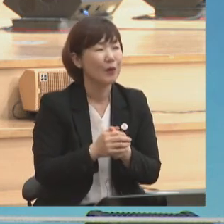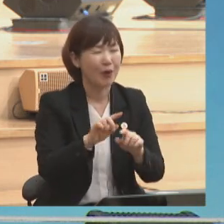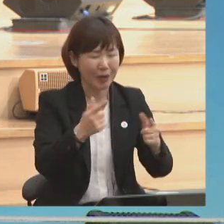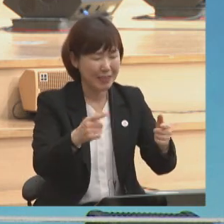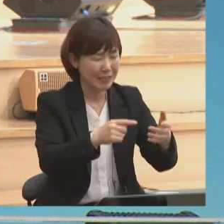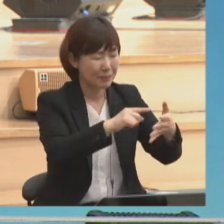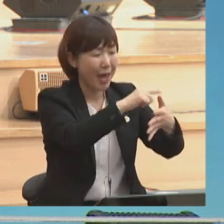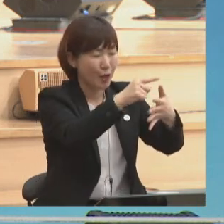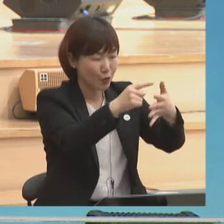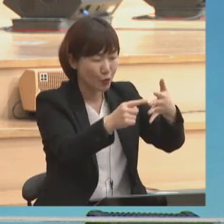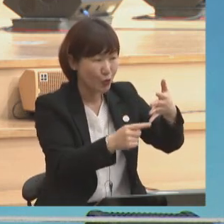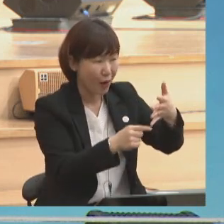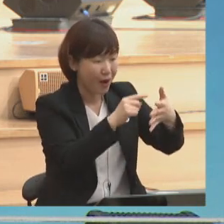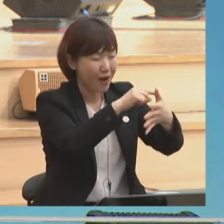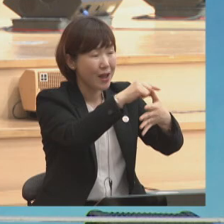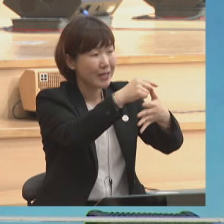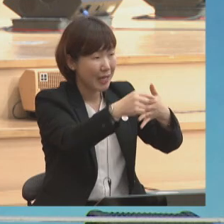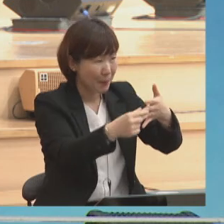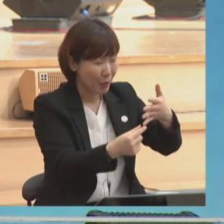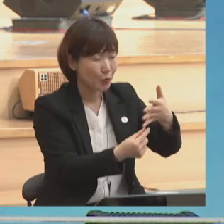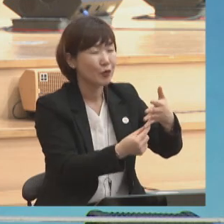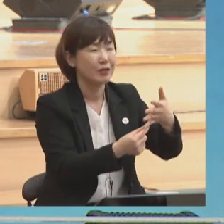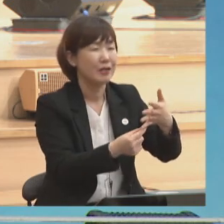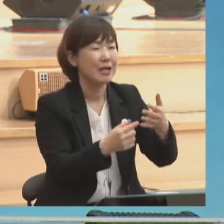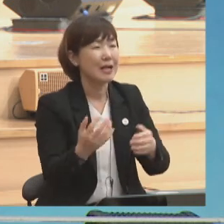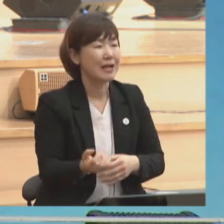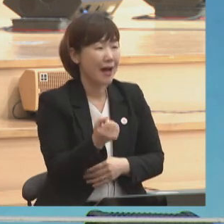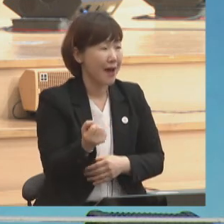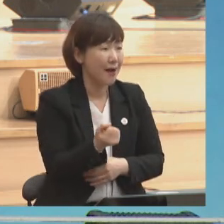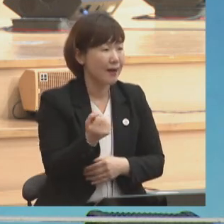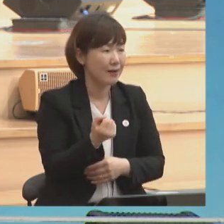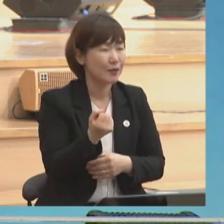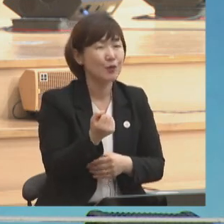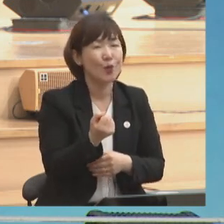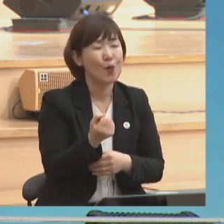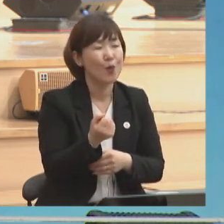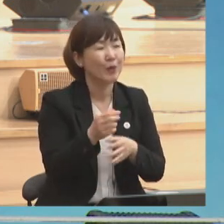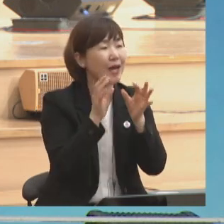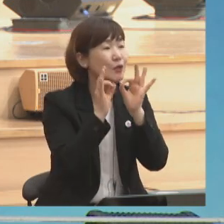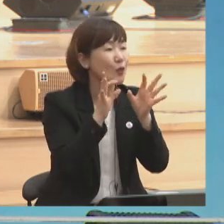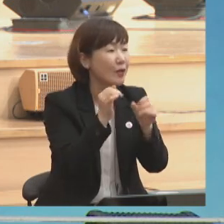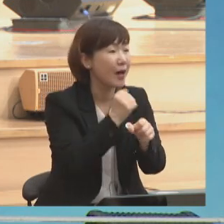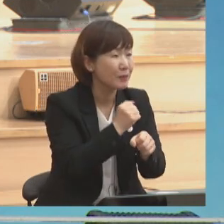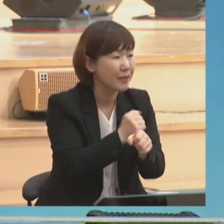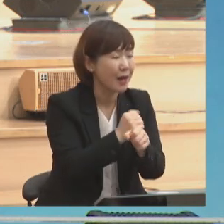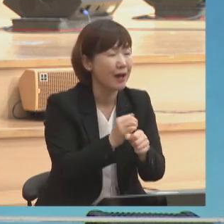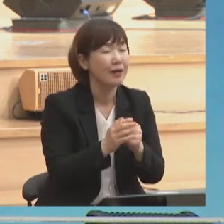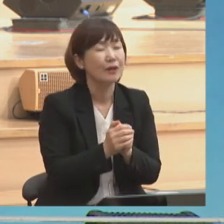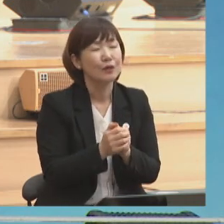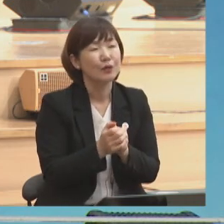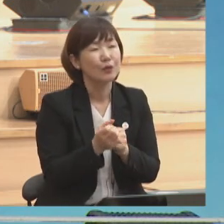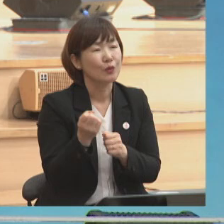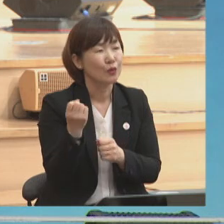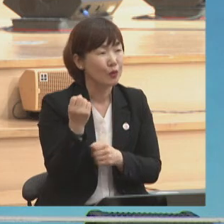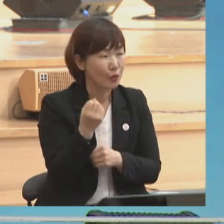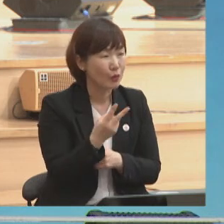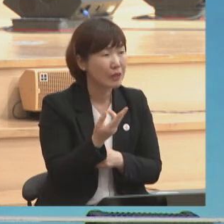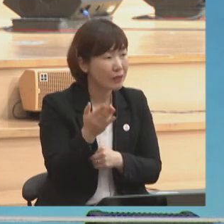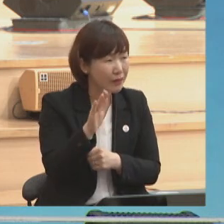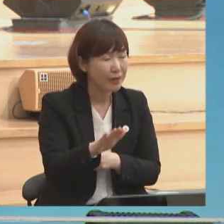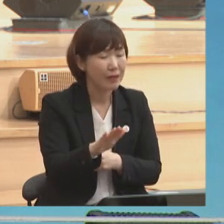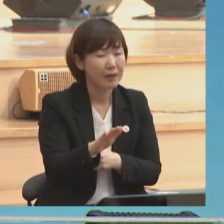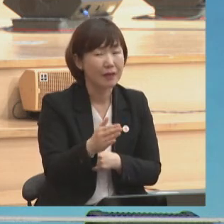주는 것은 그냥 뭐랄까 스탠다드 기준이, 나름의 또 의도를 가지고 여러분이 접촉을 시도할 거예요. 근데